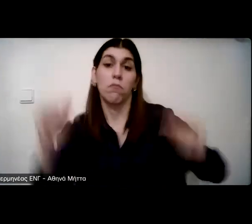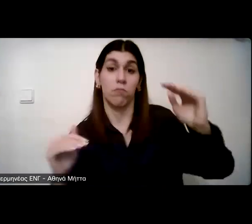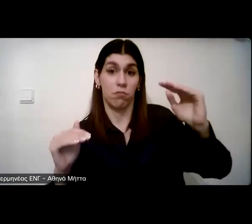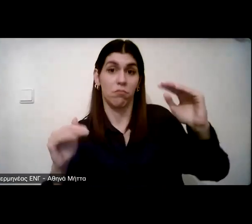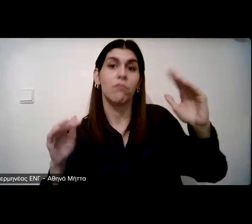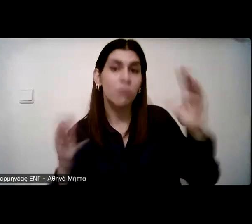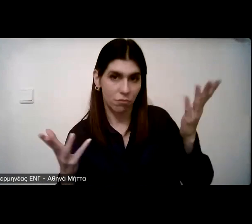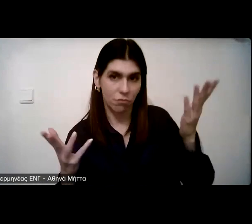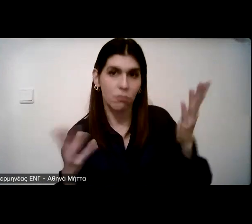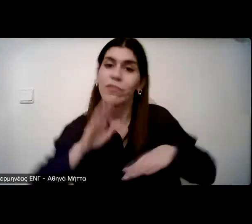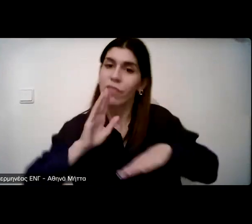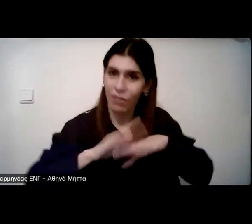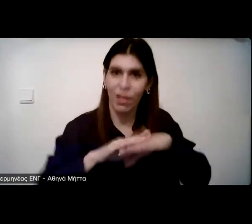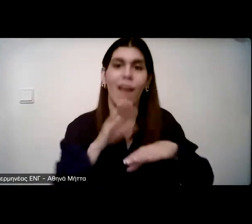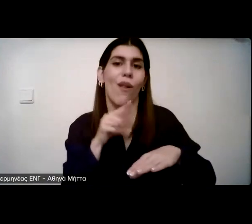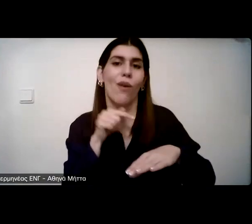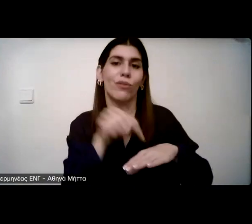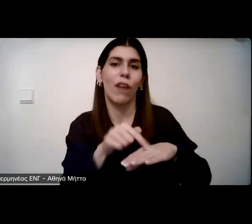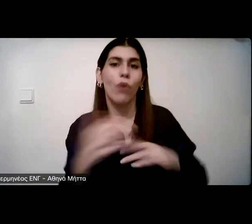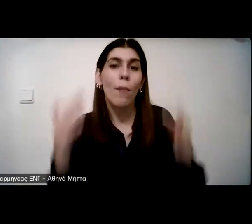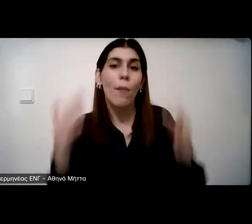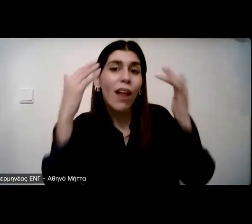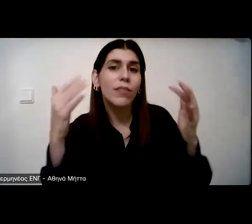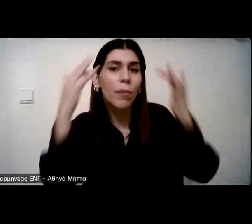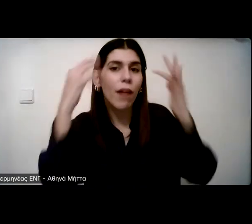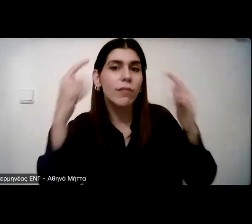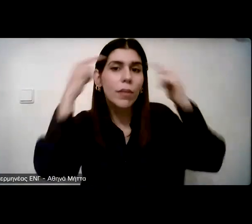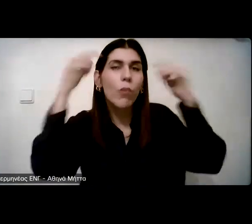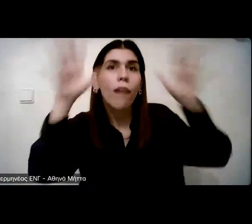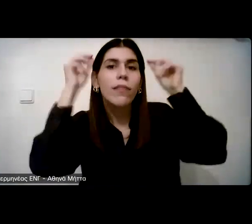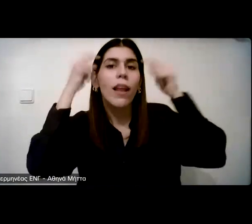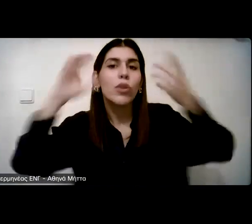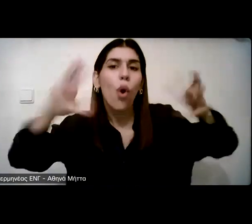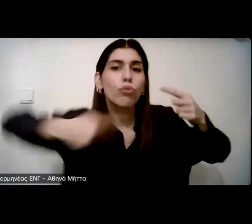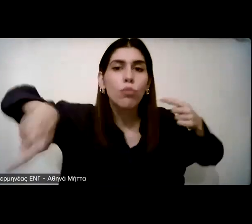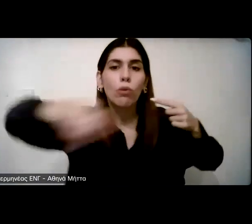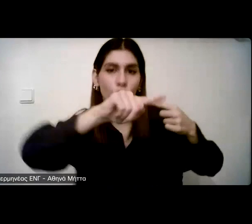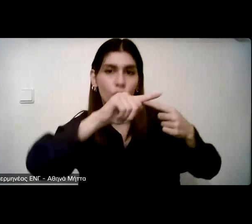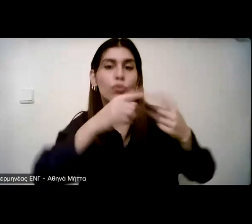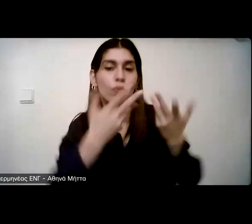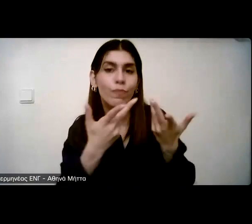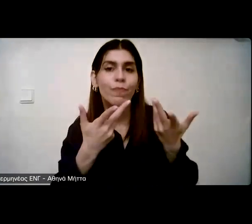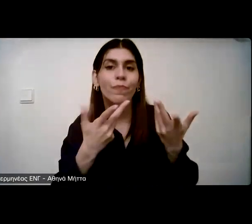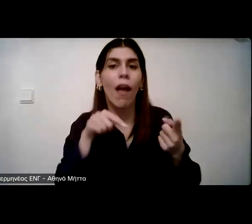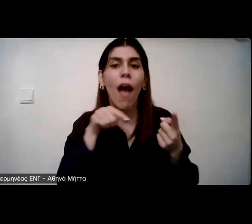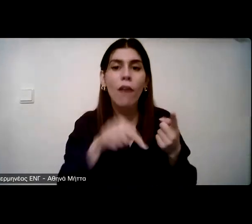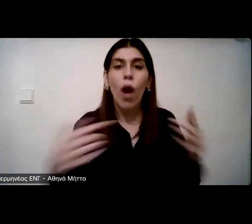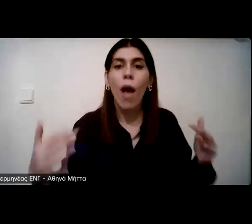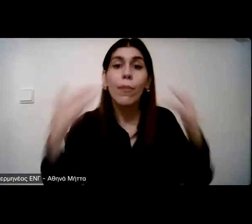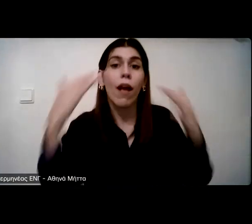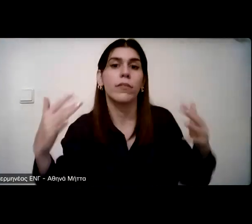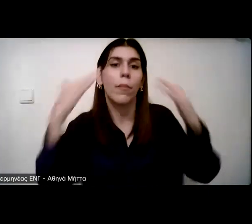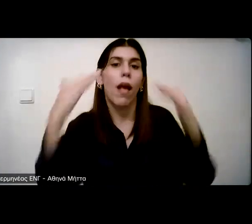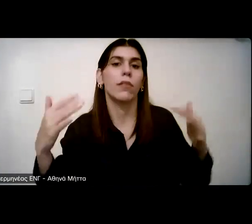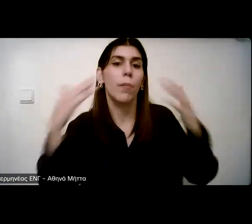και ο τρόπος με τον οποίο αναφέρεται στις οντότητες του κόσμου αλληλεπιδρούν με τον τρόπο με τον οποίο αυτός